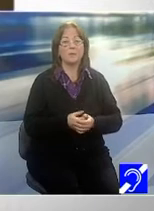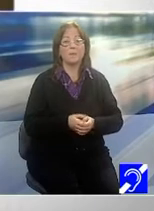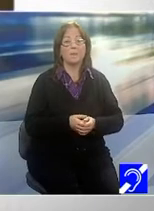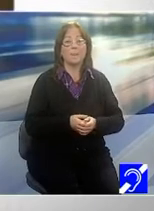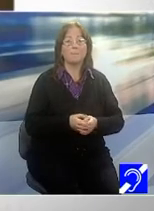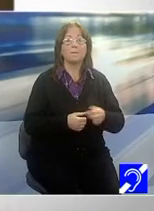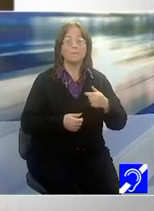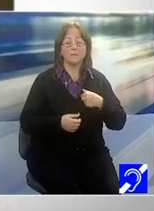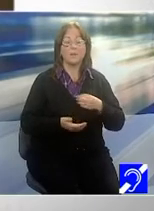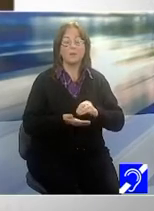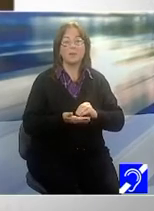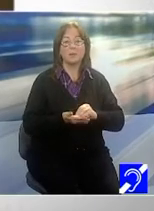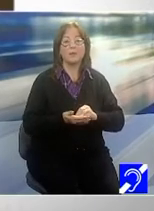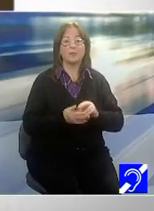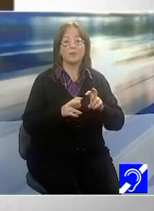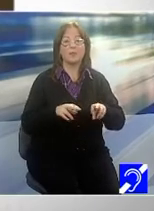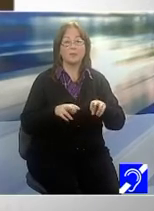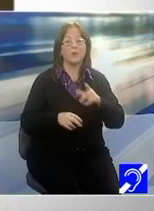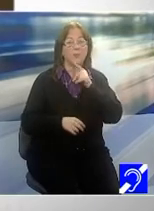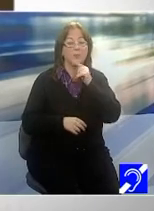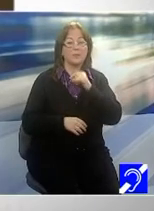Vom determina aceste locuri.